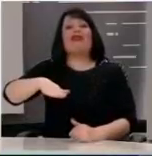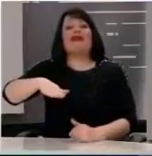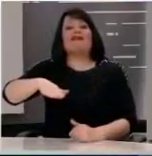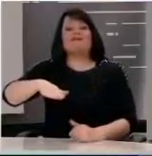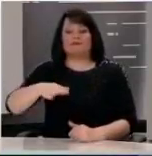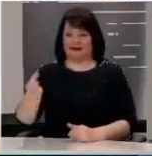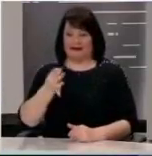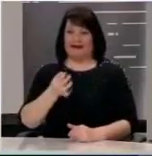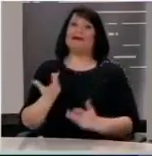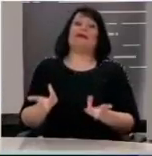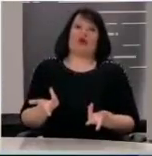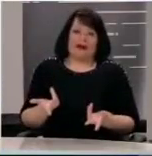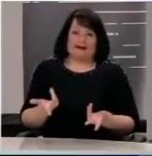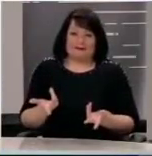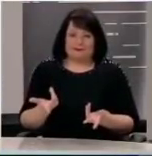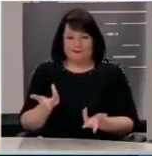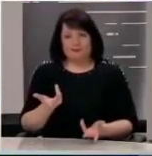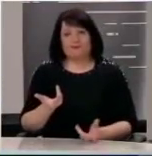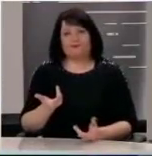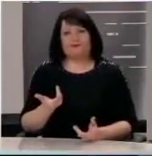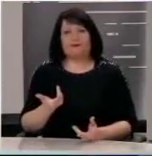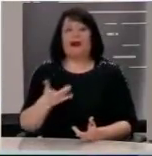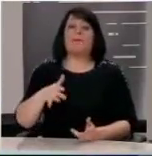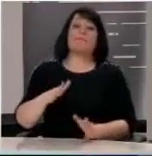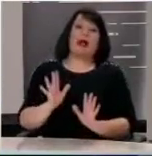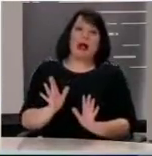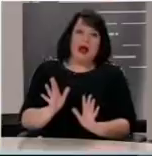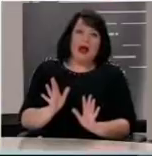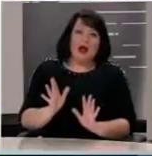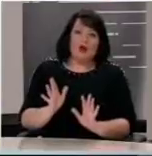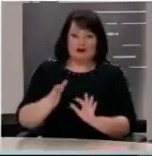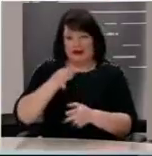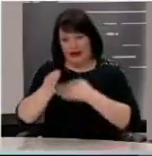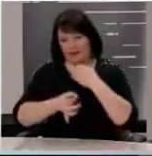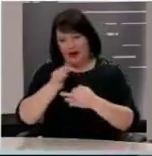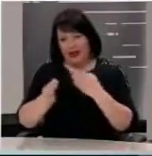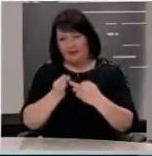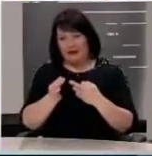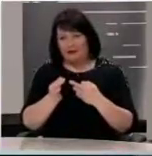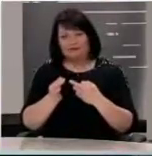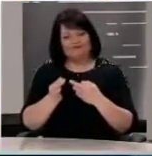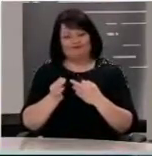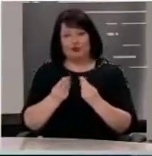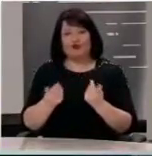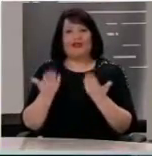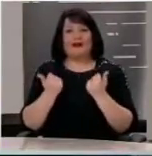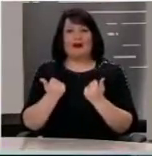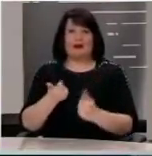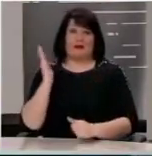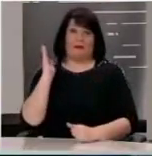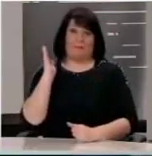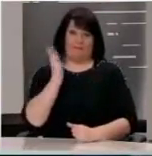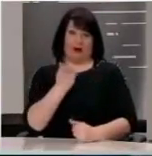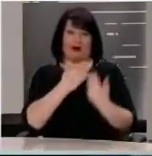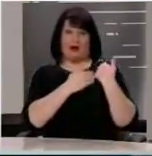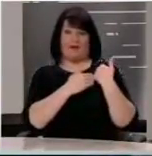Τι λέτε με λίγα λόγια? Προφανώς και όλα όσα σας λέμε δεν έχουν βάση περί ποινικής ευθύνης των